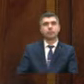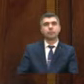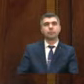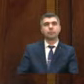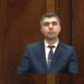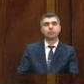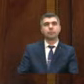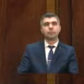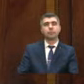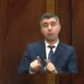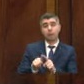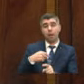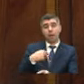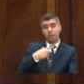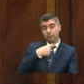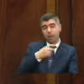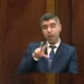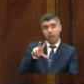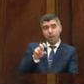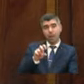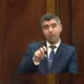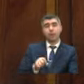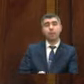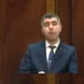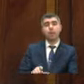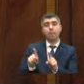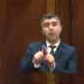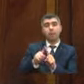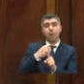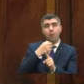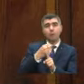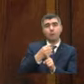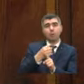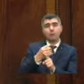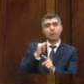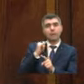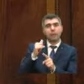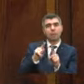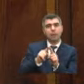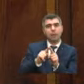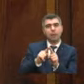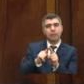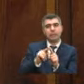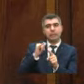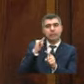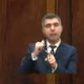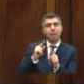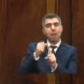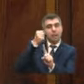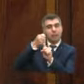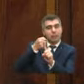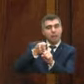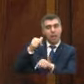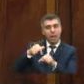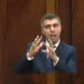ولكن أنا عارف علاش، لأن كأنكم لقيتوا رؤوسكم أمام حائط حديدي في إنجازات فيه